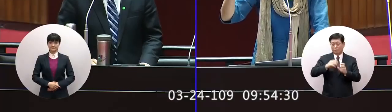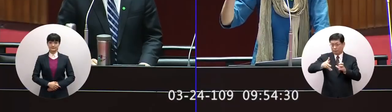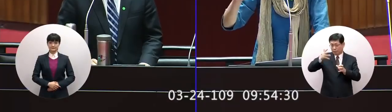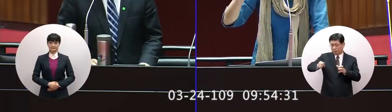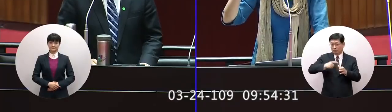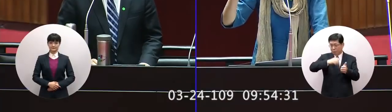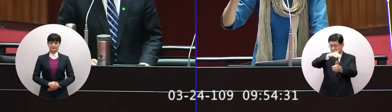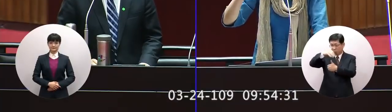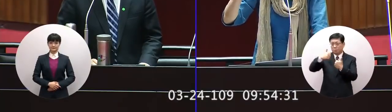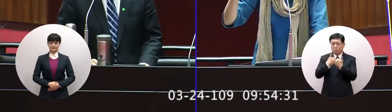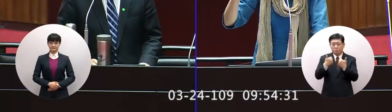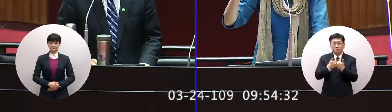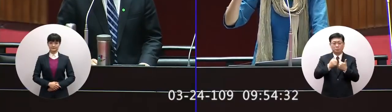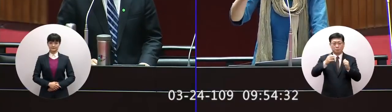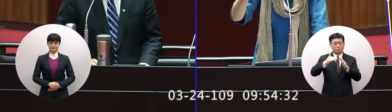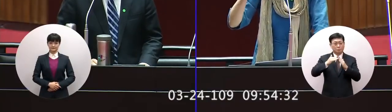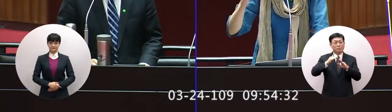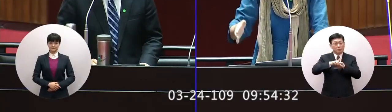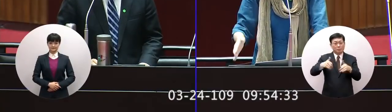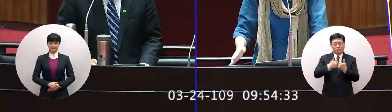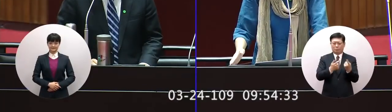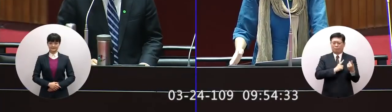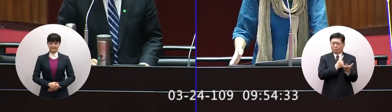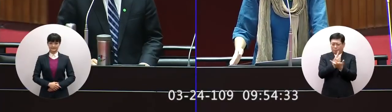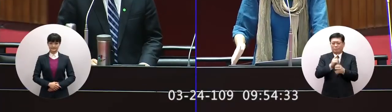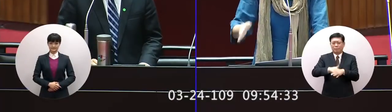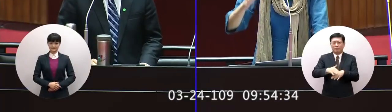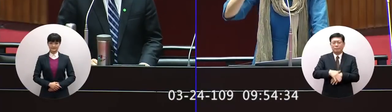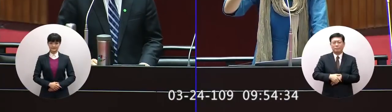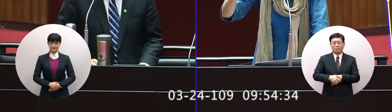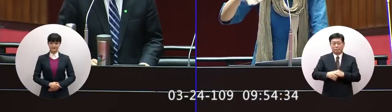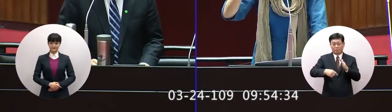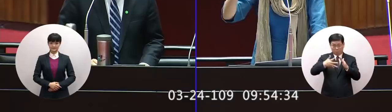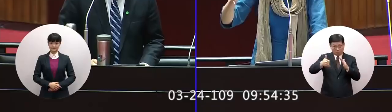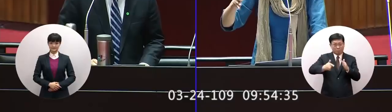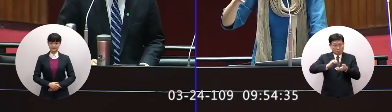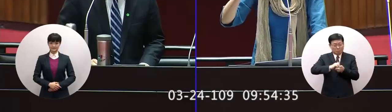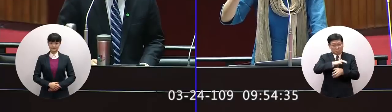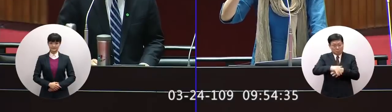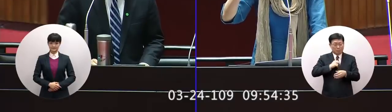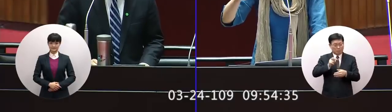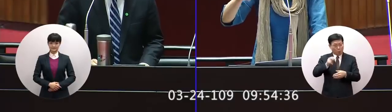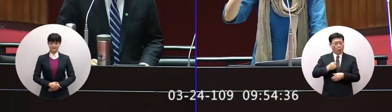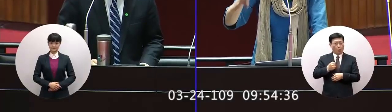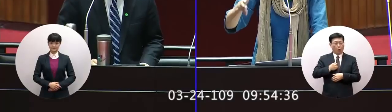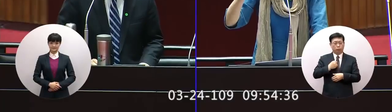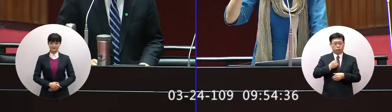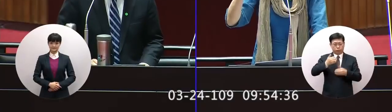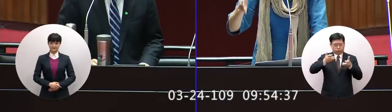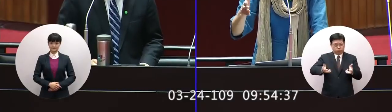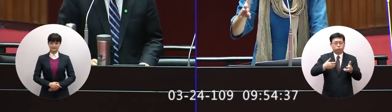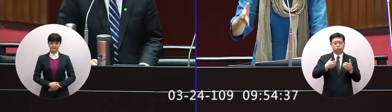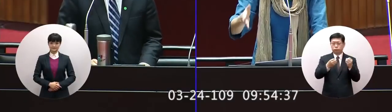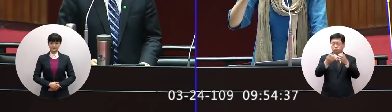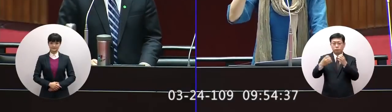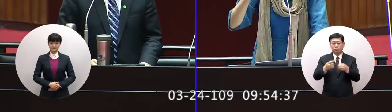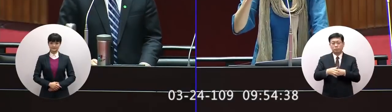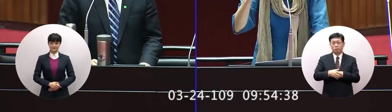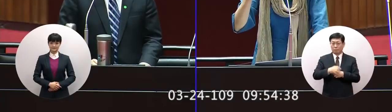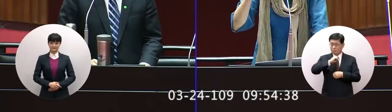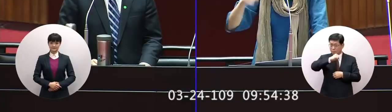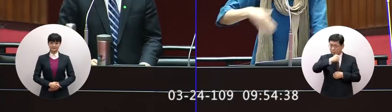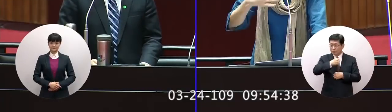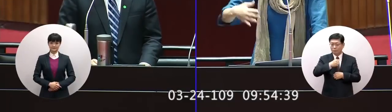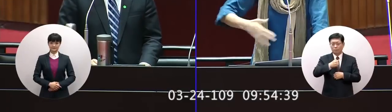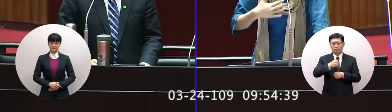总统在召开相关的会议或国安会议的时候，因为院长一定会参加，所以一定会参与高层重要的这个讨论，就是